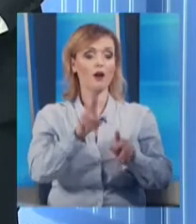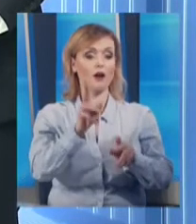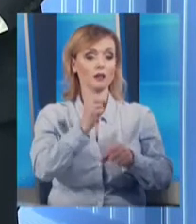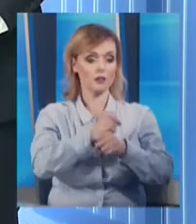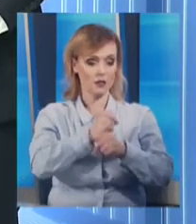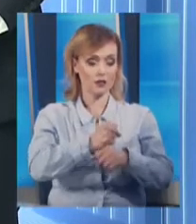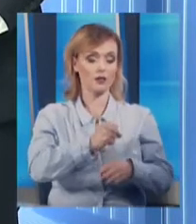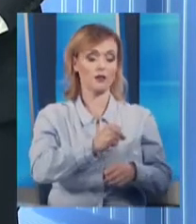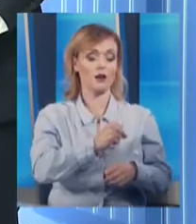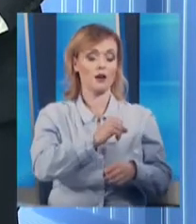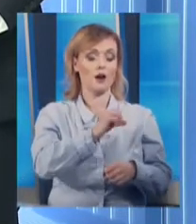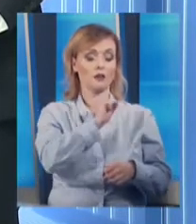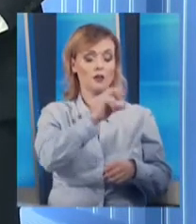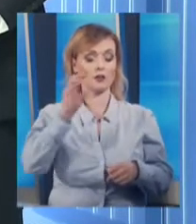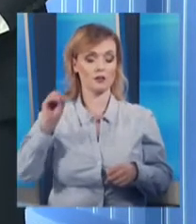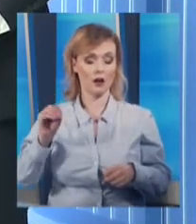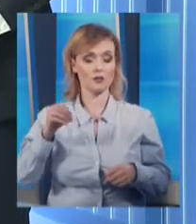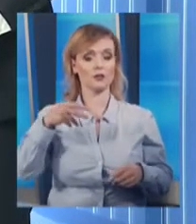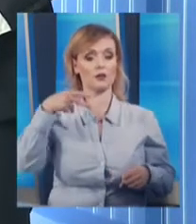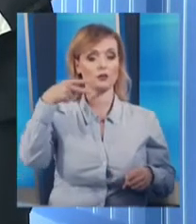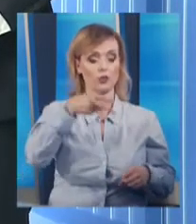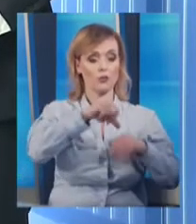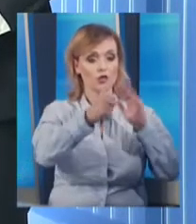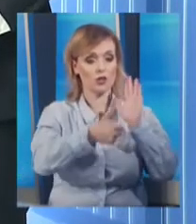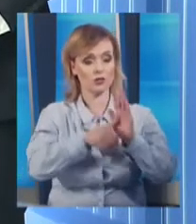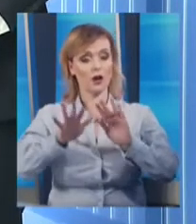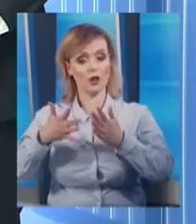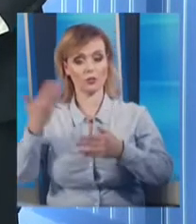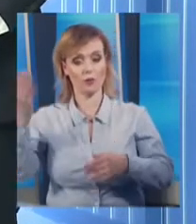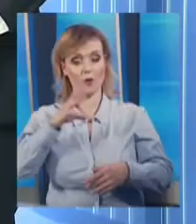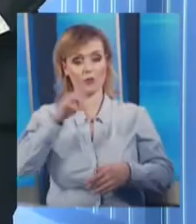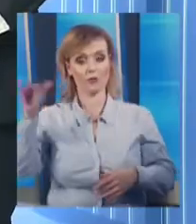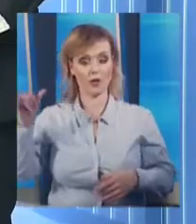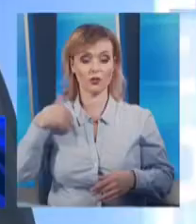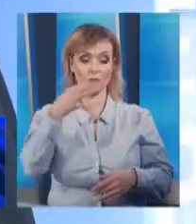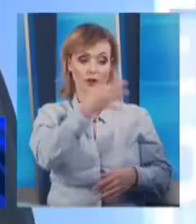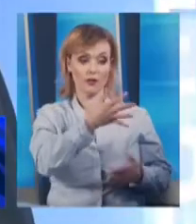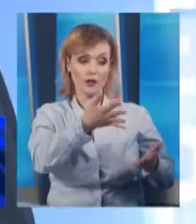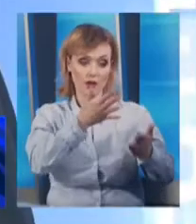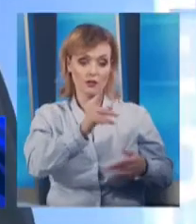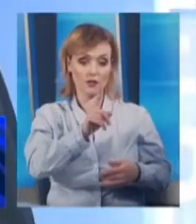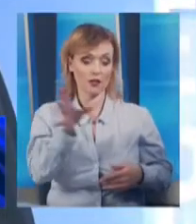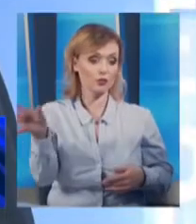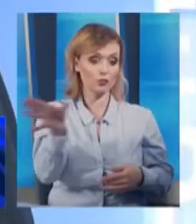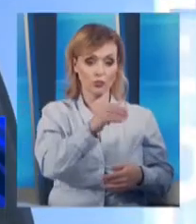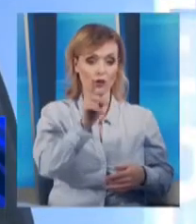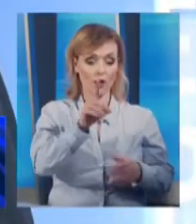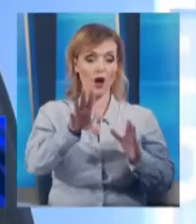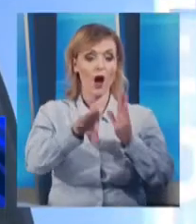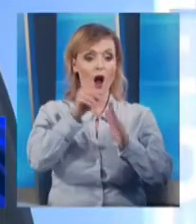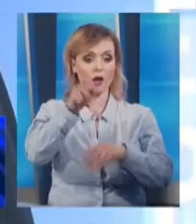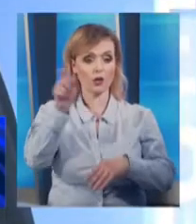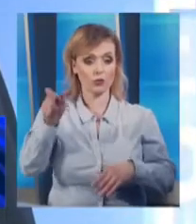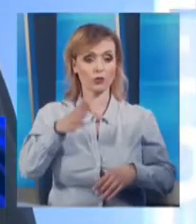în 2016 în cazul Maiei Sandu. Ce le spuneți? Eu le spun foarte clar tuturor că alegătorii